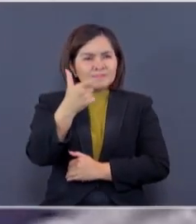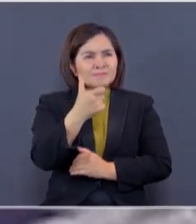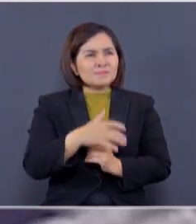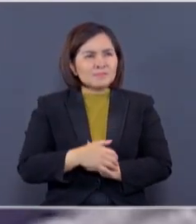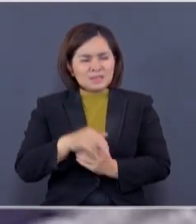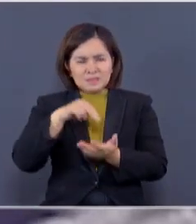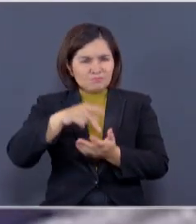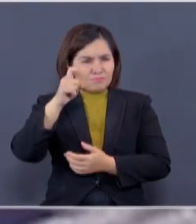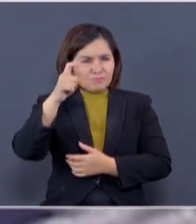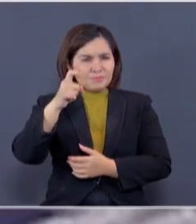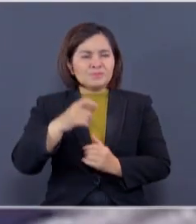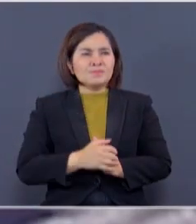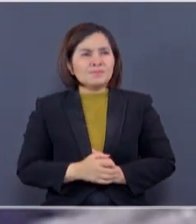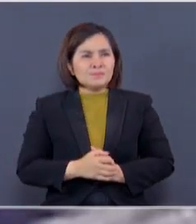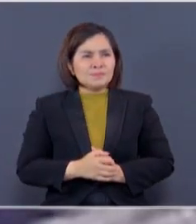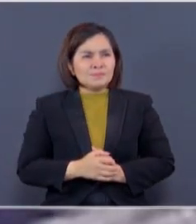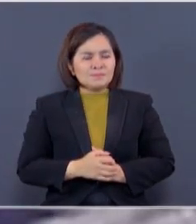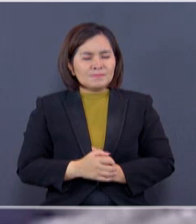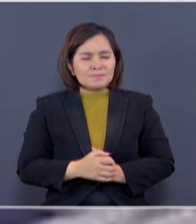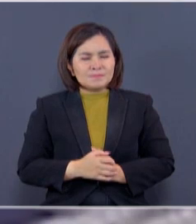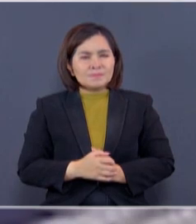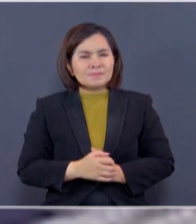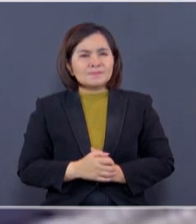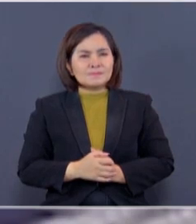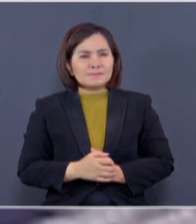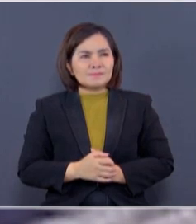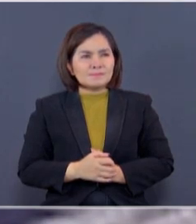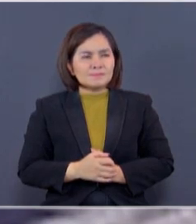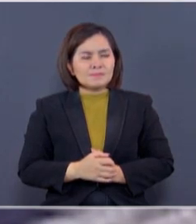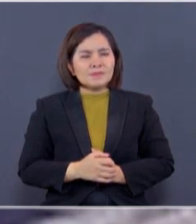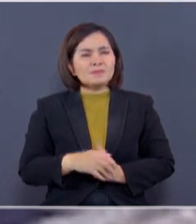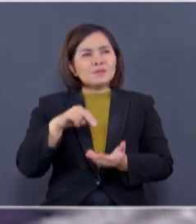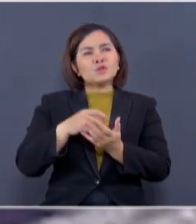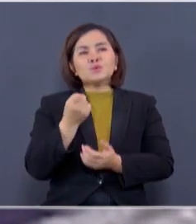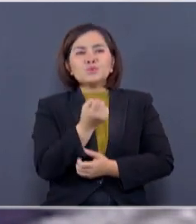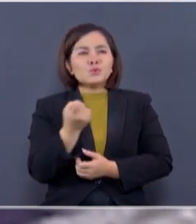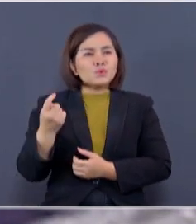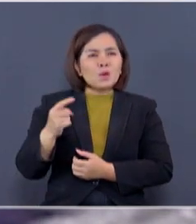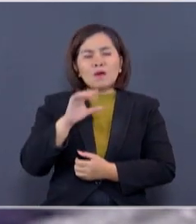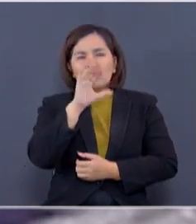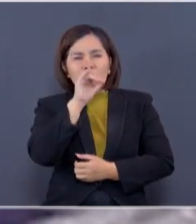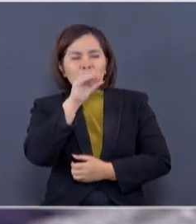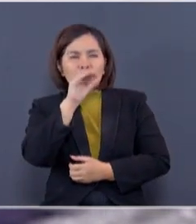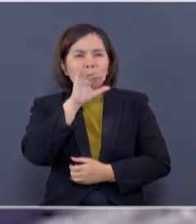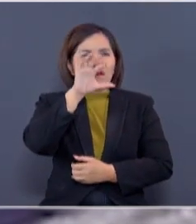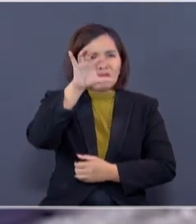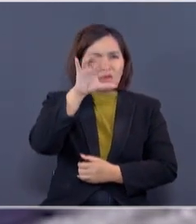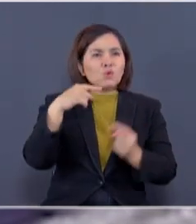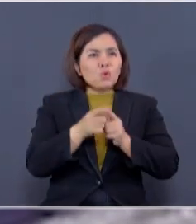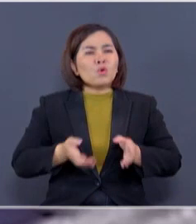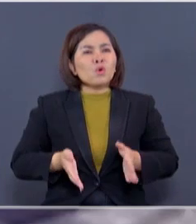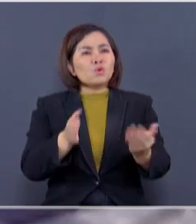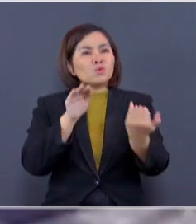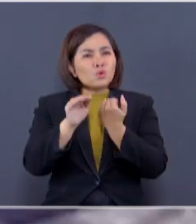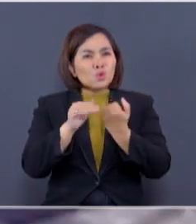ทให้คุณพี่ไปยืนนะคะแต่ว่านี่เป็นทางให้รถขับค่ะปรากฏว่าไปยืนไลฟ์สดแล้วก็โวยวายกลางถนนแบบนี้นะคะร